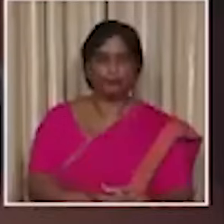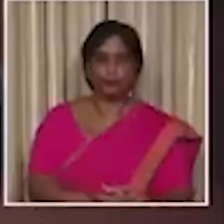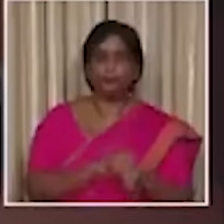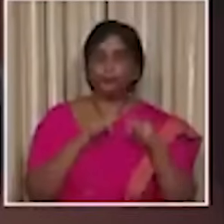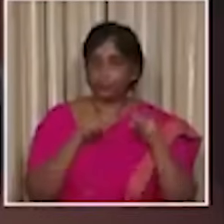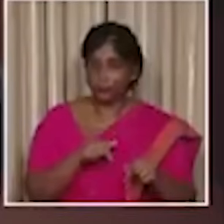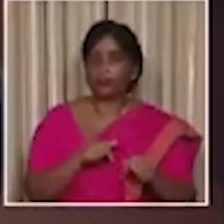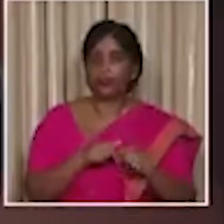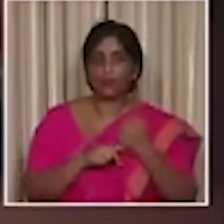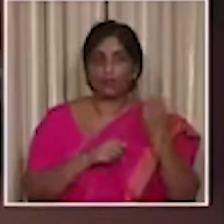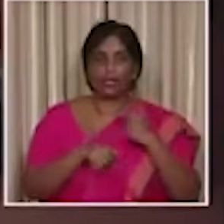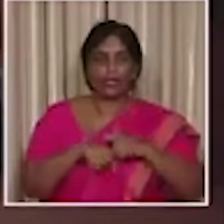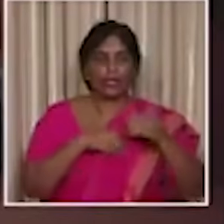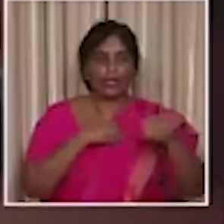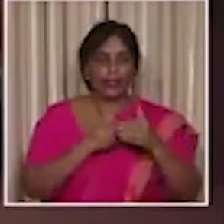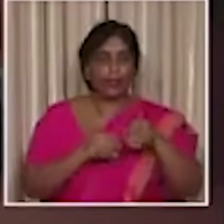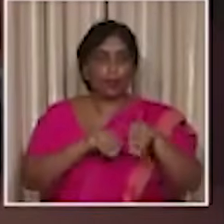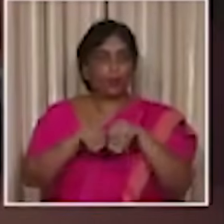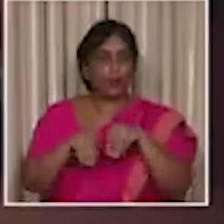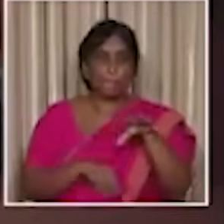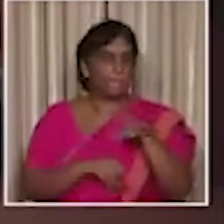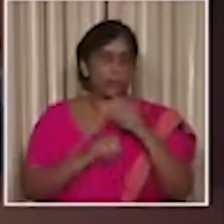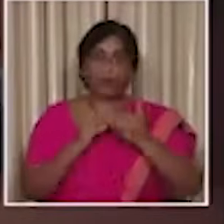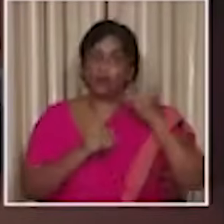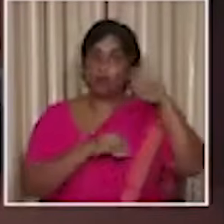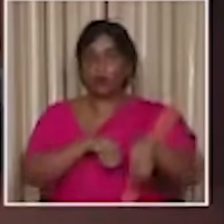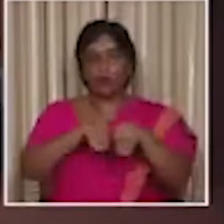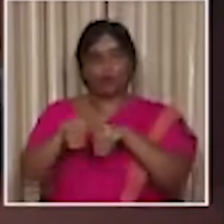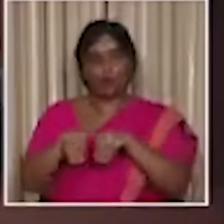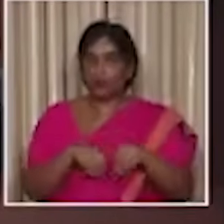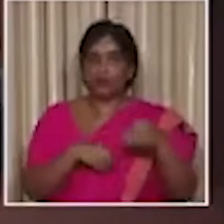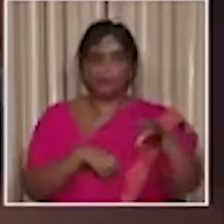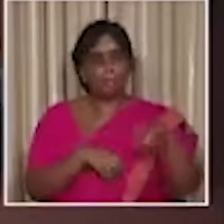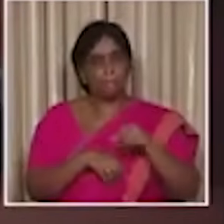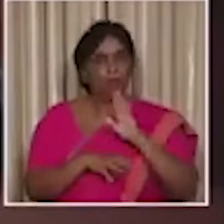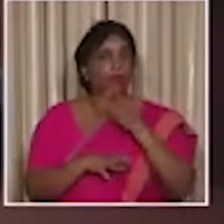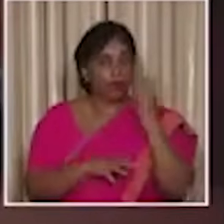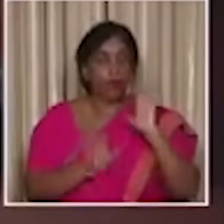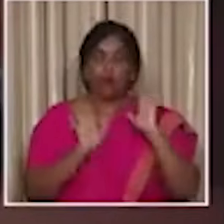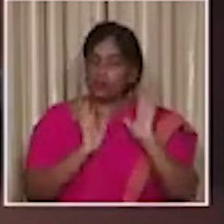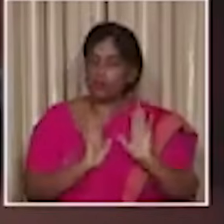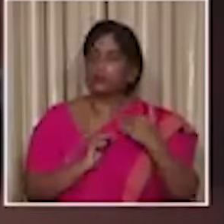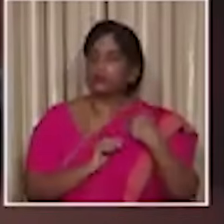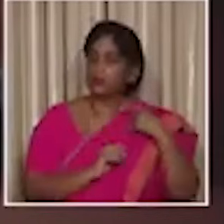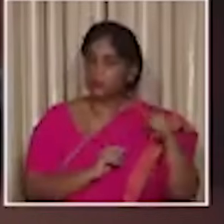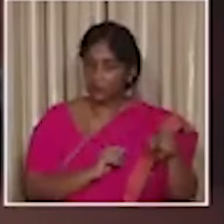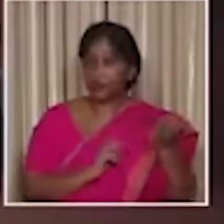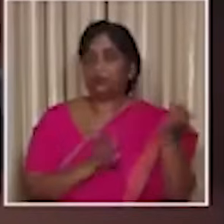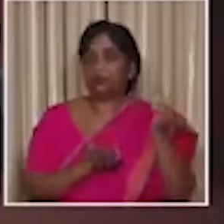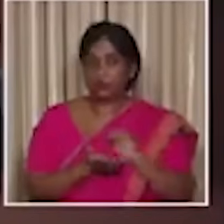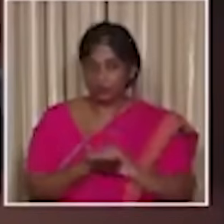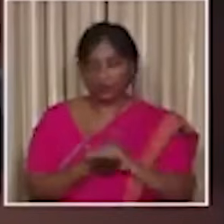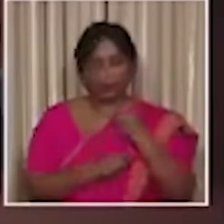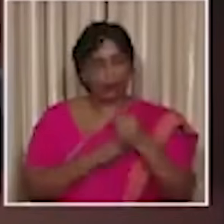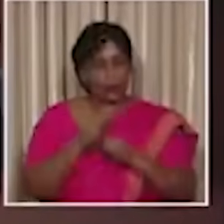තියෙන පොස්පේට් අපිට කෙටි කාලන භෝගවලට පාවිච්චි කරන්න බෑ, දිගු කාලන භෝගවලට පාවිච්චි කරන්න පුළුවන්. නමුත් අපි ඒවා නැවත